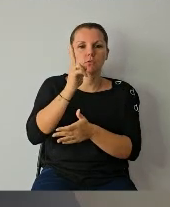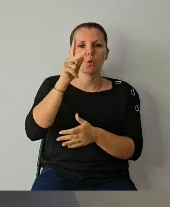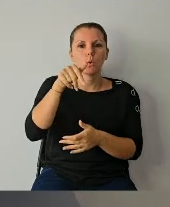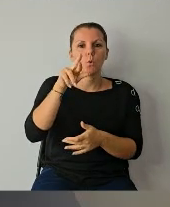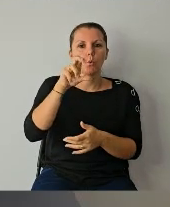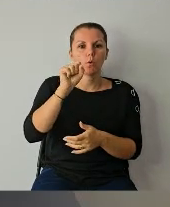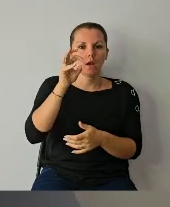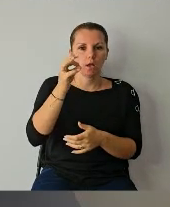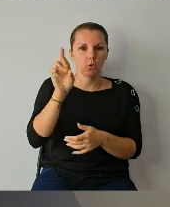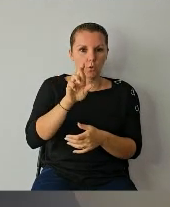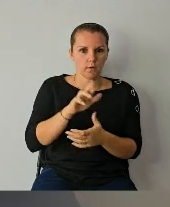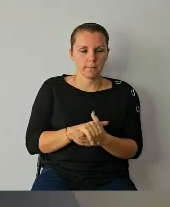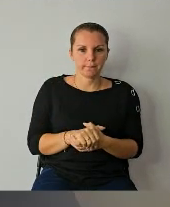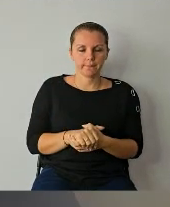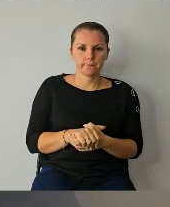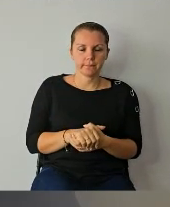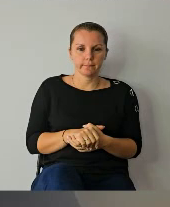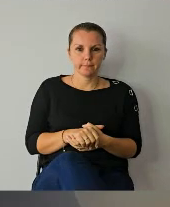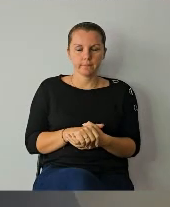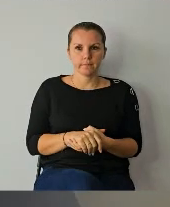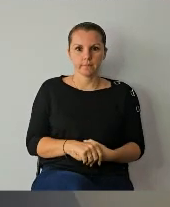oświaty.